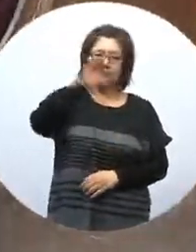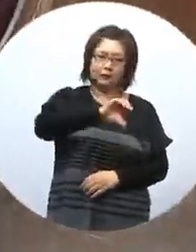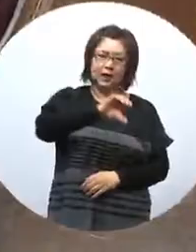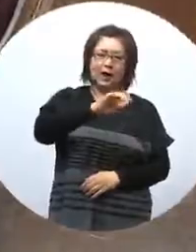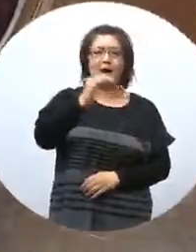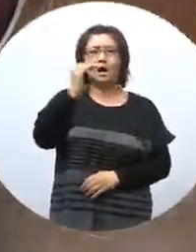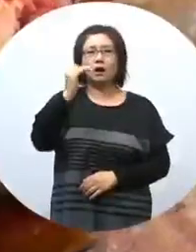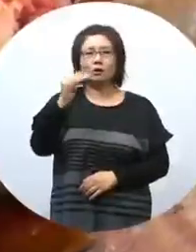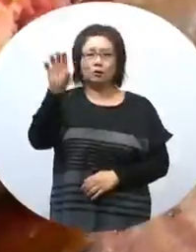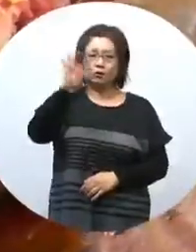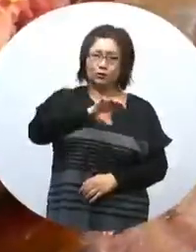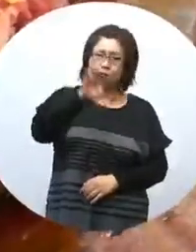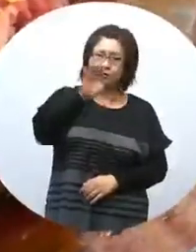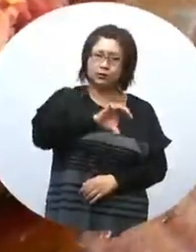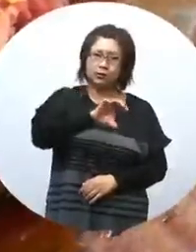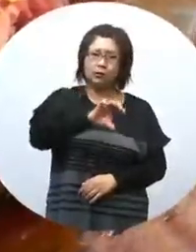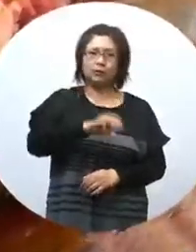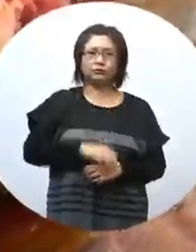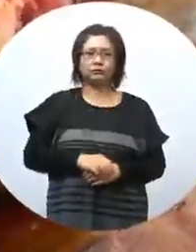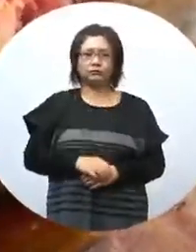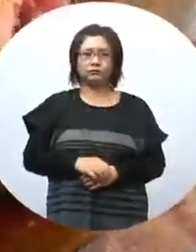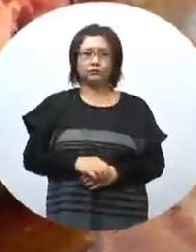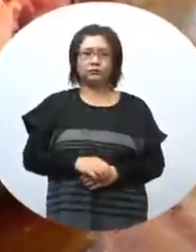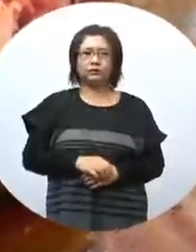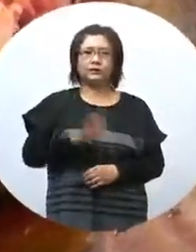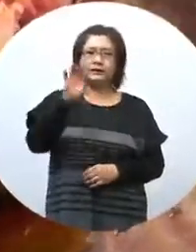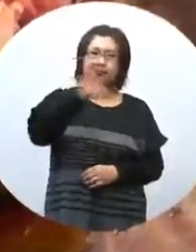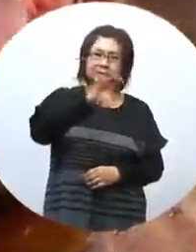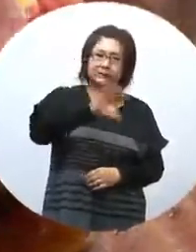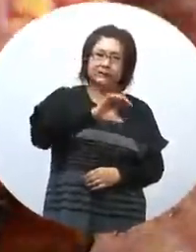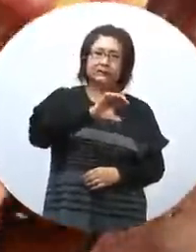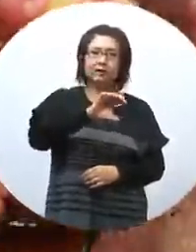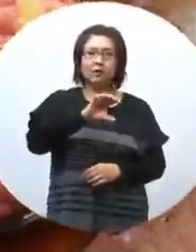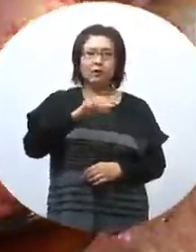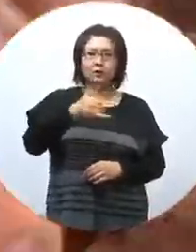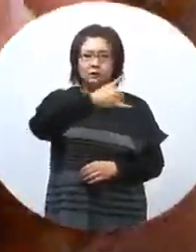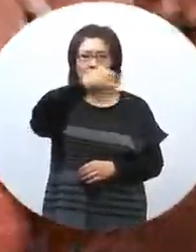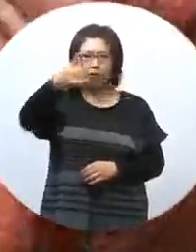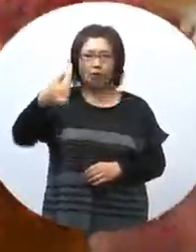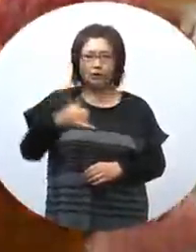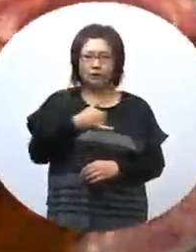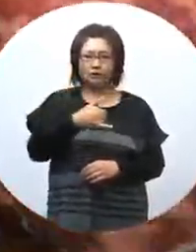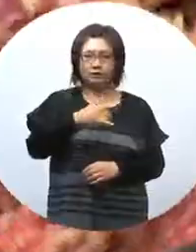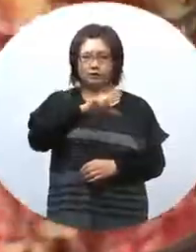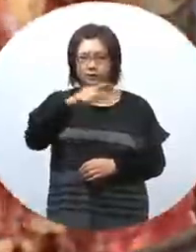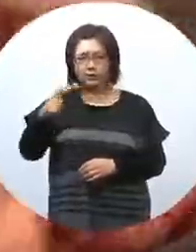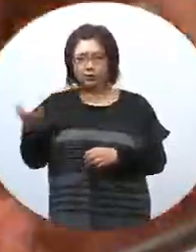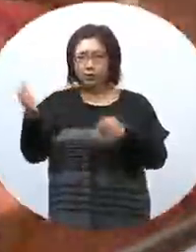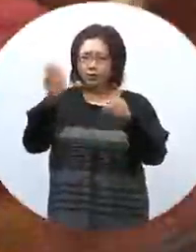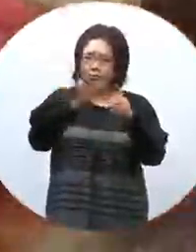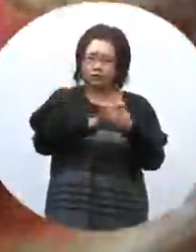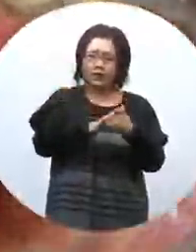ですね。 塩、醤油、みじん切りにした生姜を加えます。